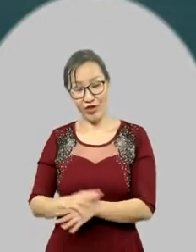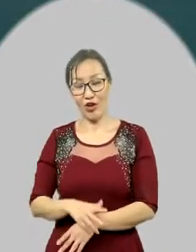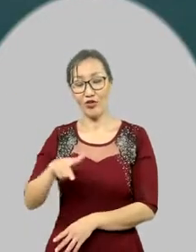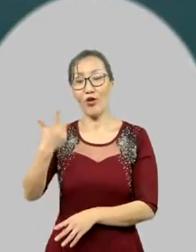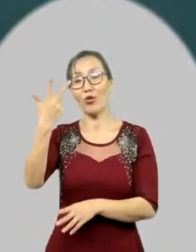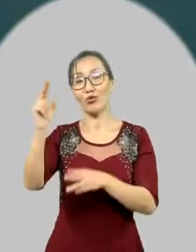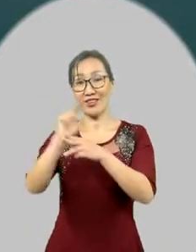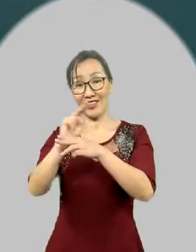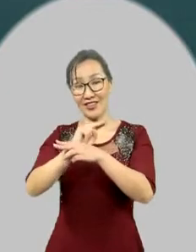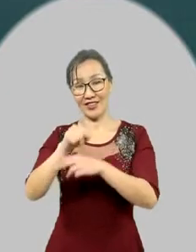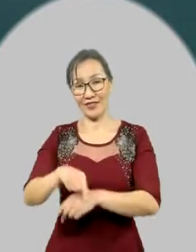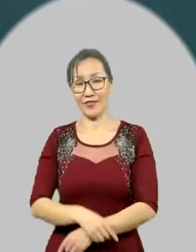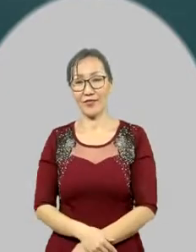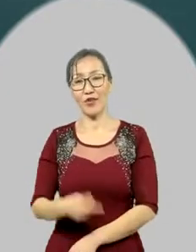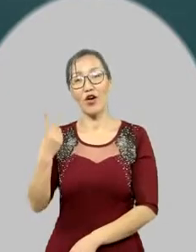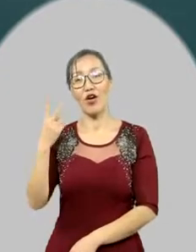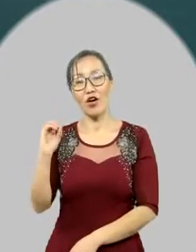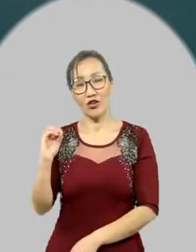За бичээрэй 20.